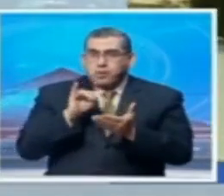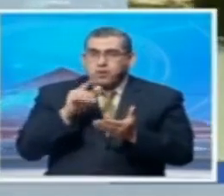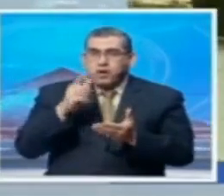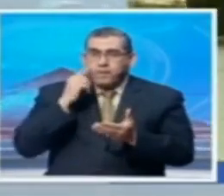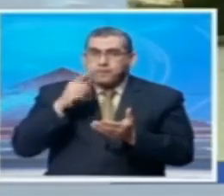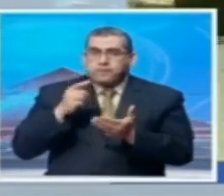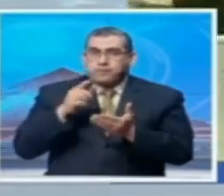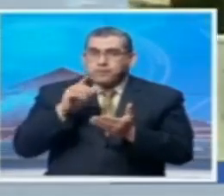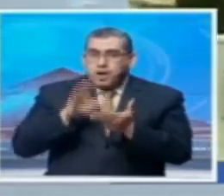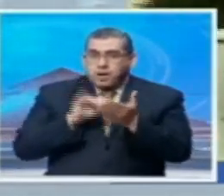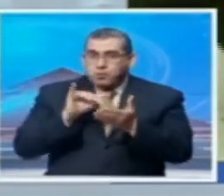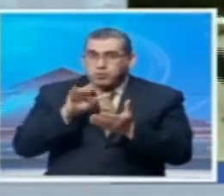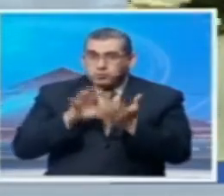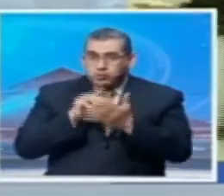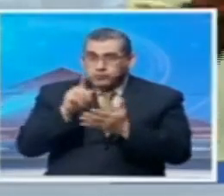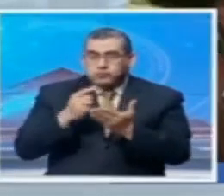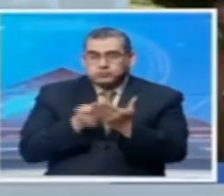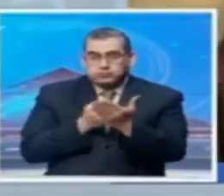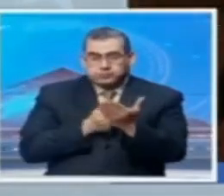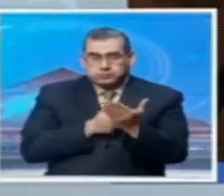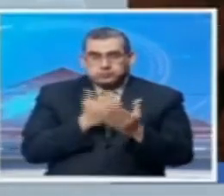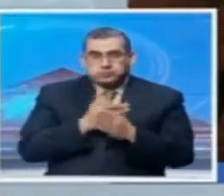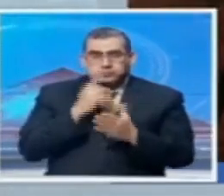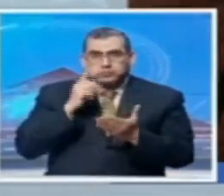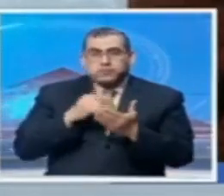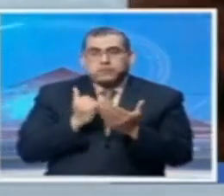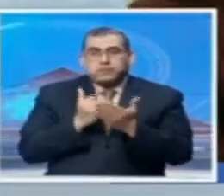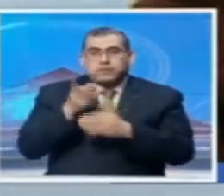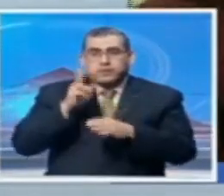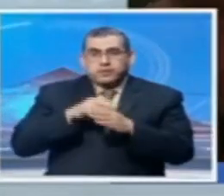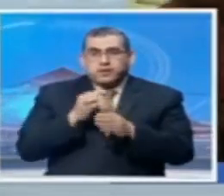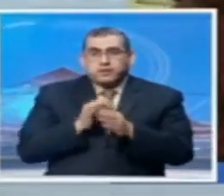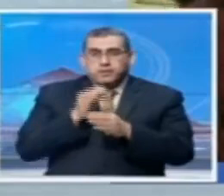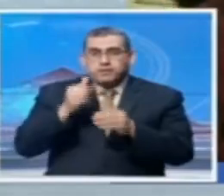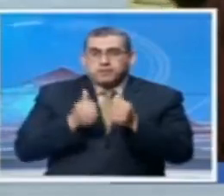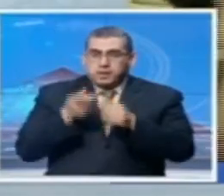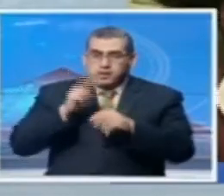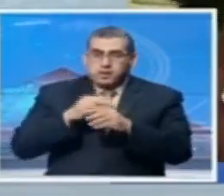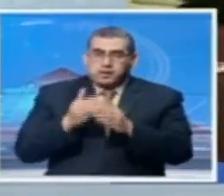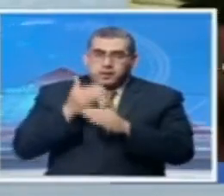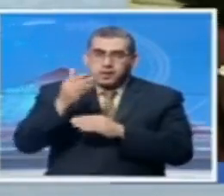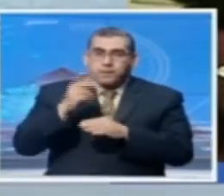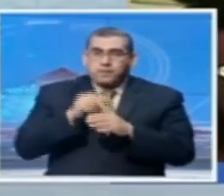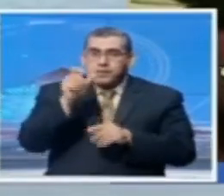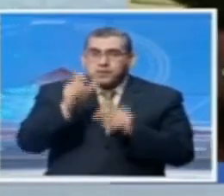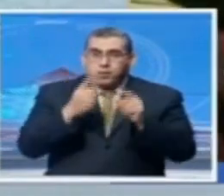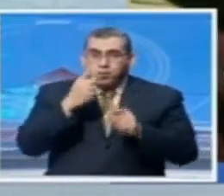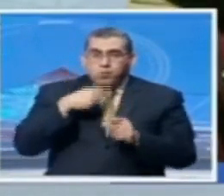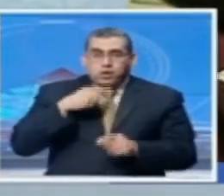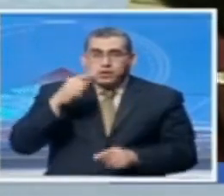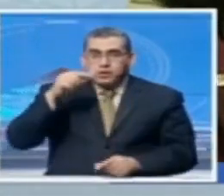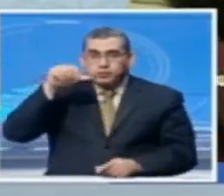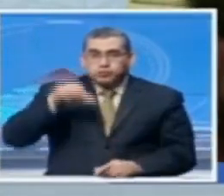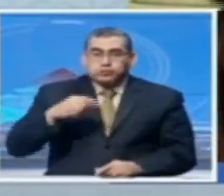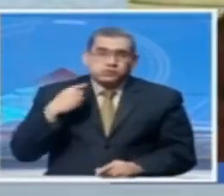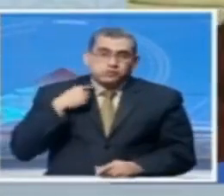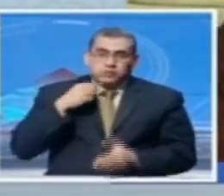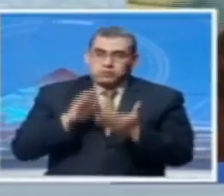محضر، والمدارس بتحدد لهم ميعاد اخر لدخول الامتحان. يعني ما فيش طالب بيتضرر في مصر من